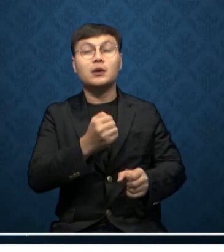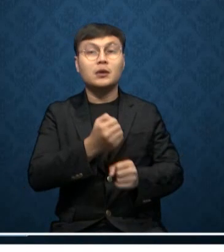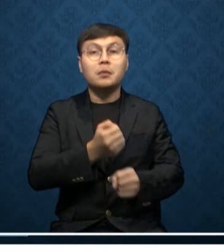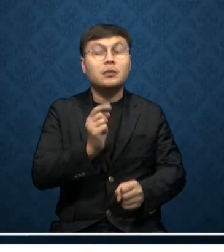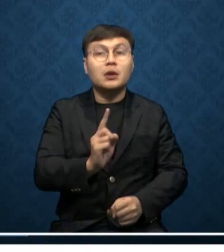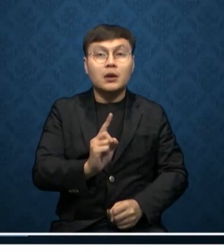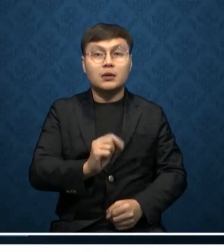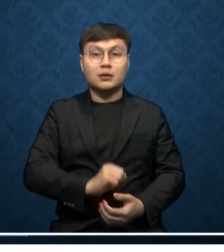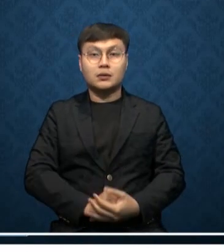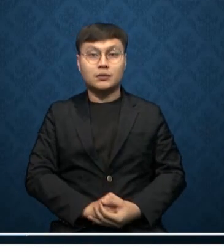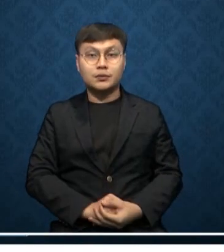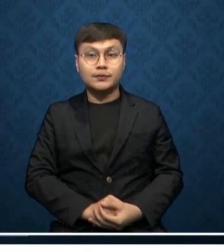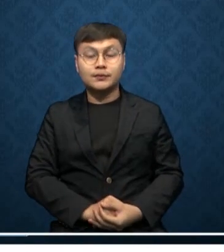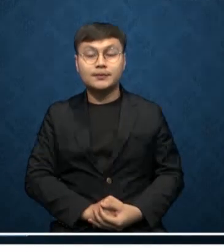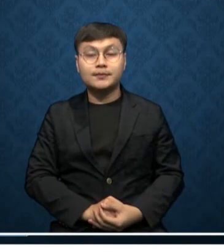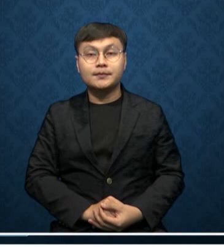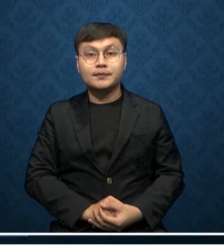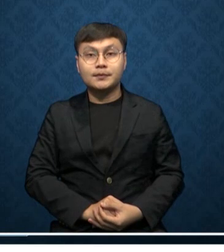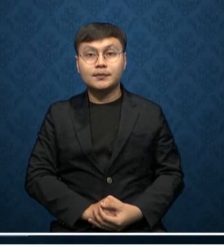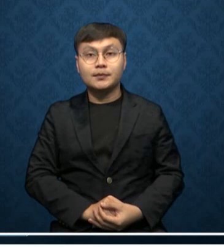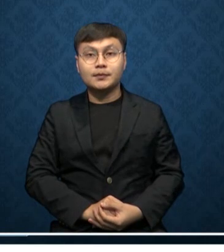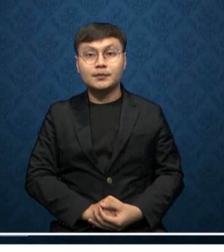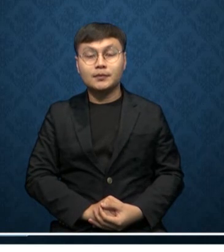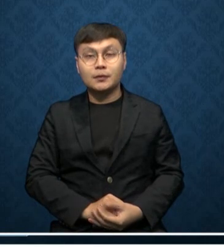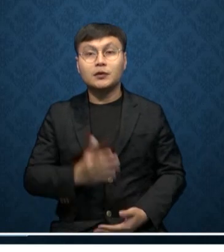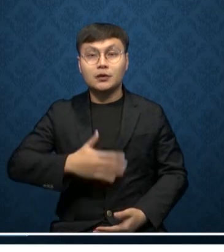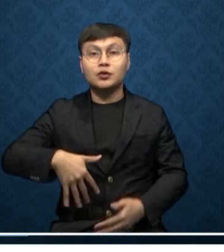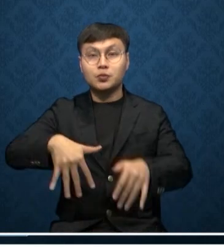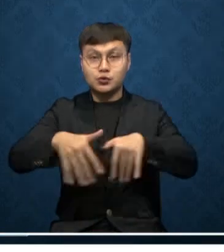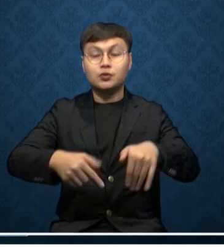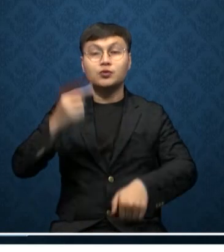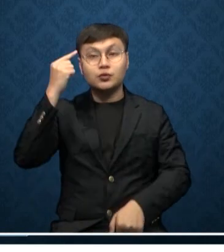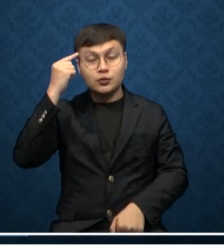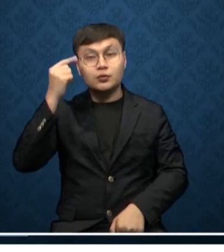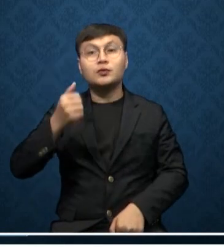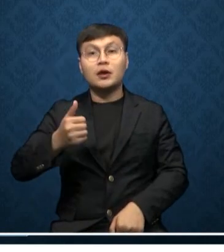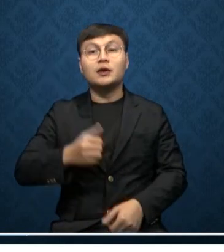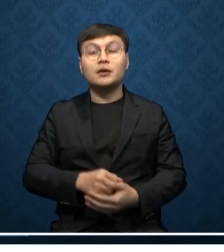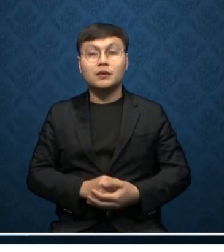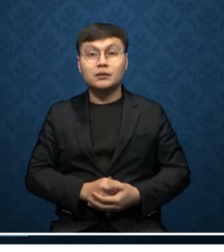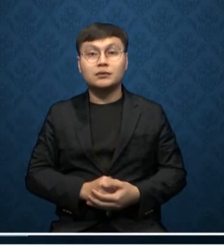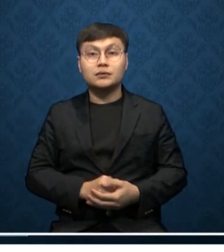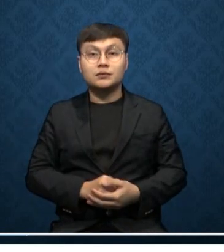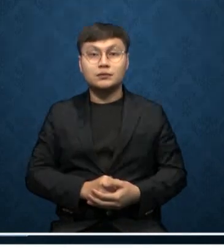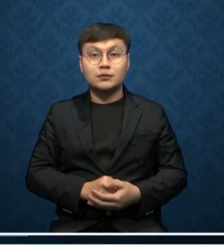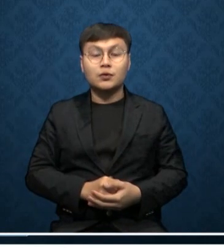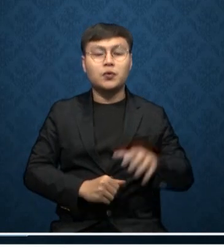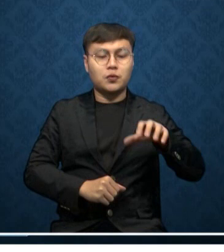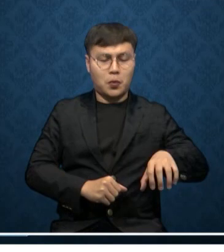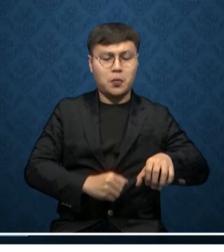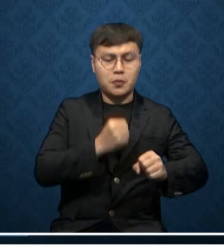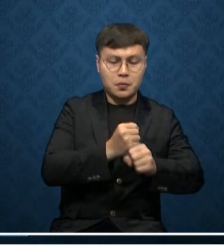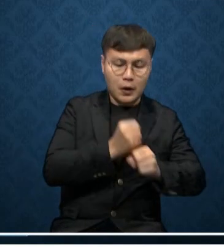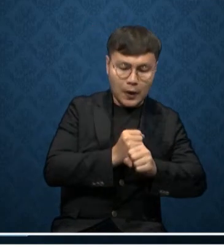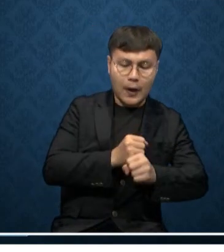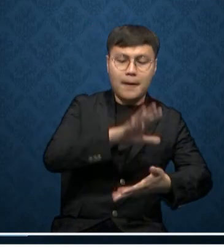ไรแล้วก็เอ่อให้สามารถรับรู้รับทราบได้รวมทั้งหน่วยงานจะต้องเก็บสถิตินะครับว่าคดี